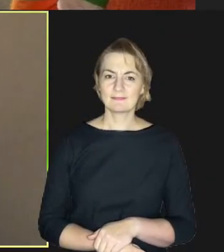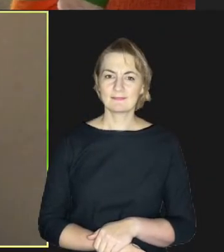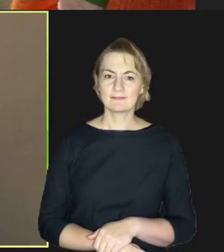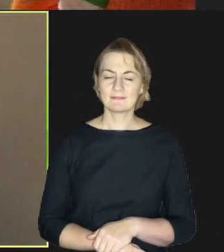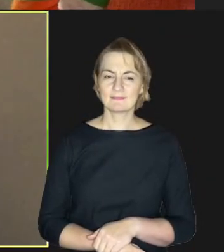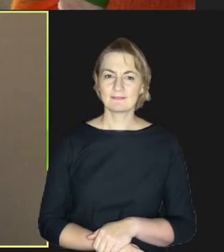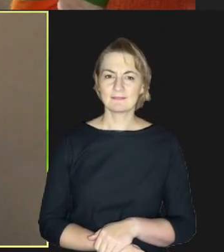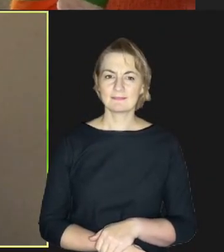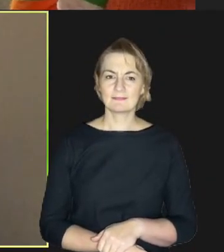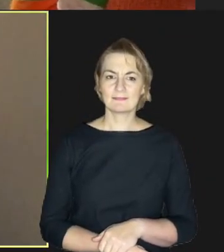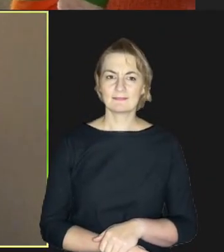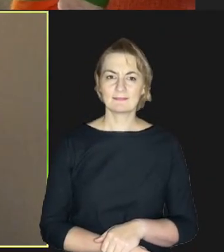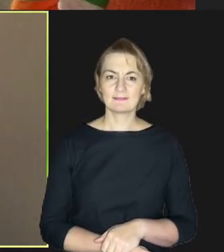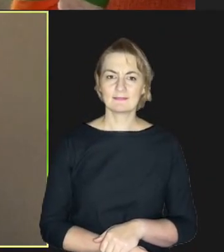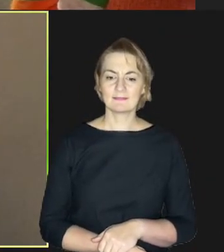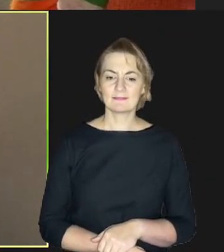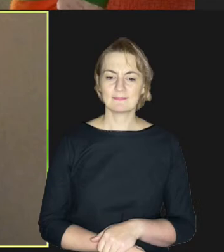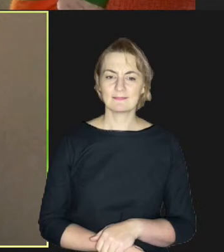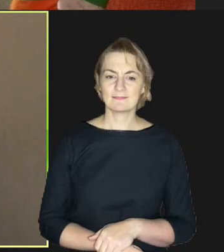Pierwszy...